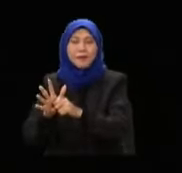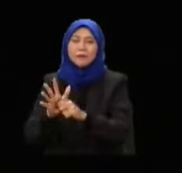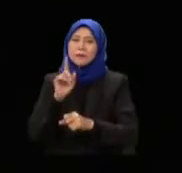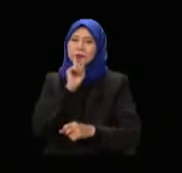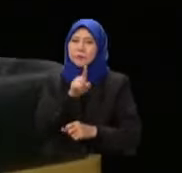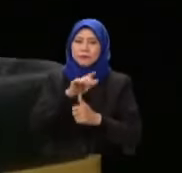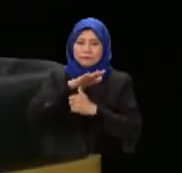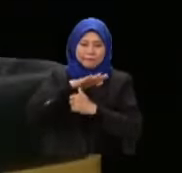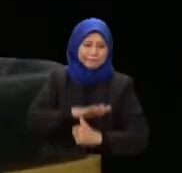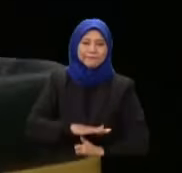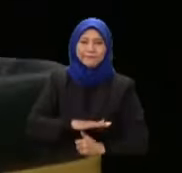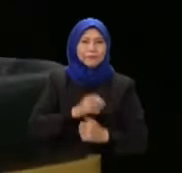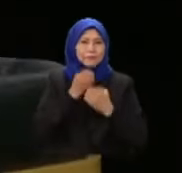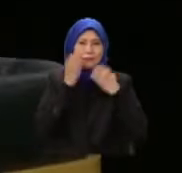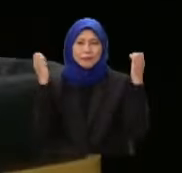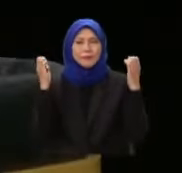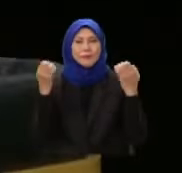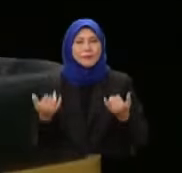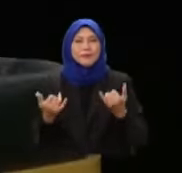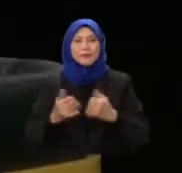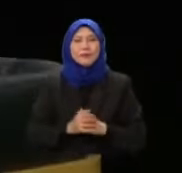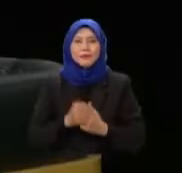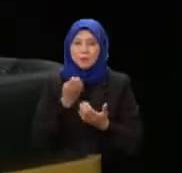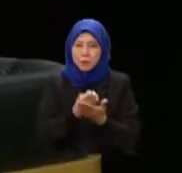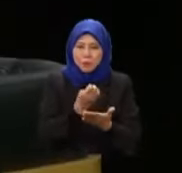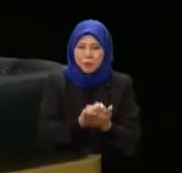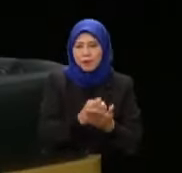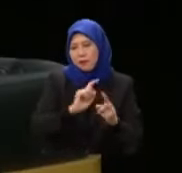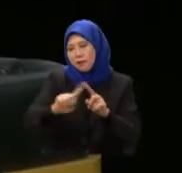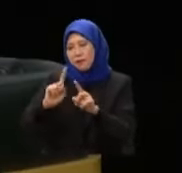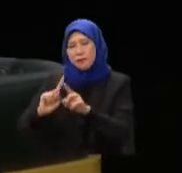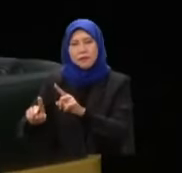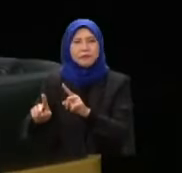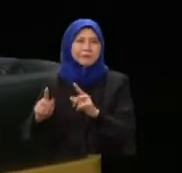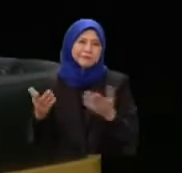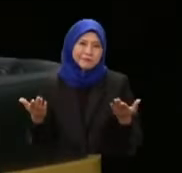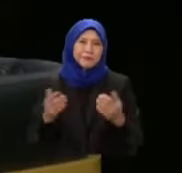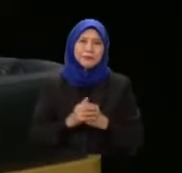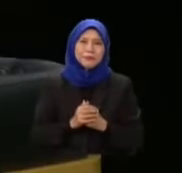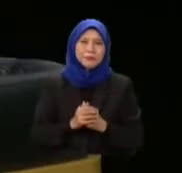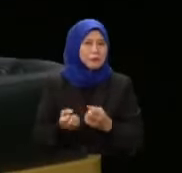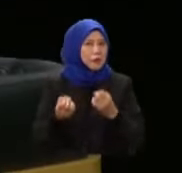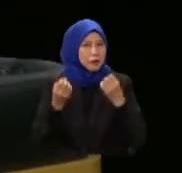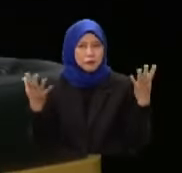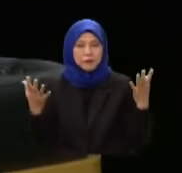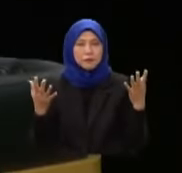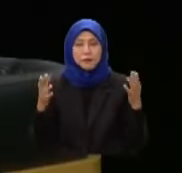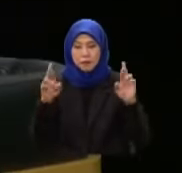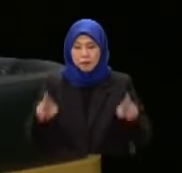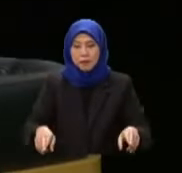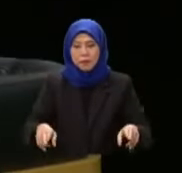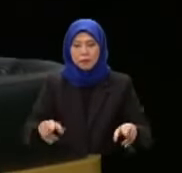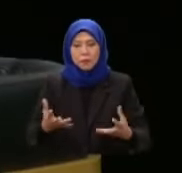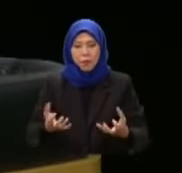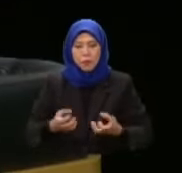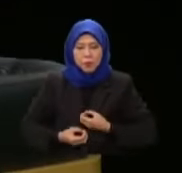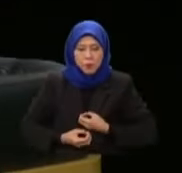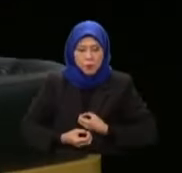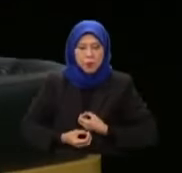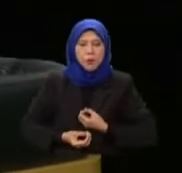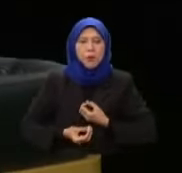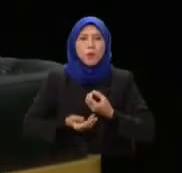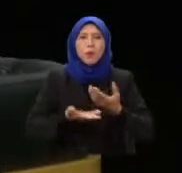yang hebat kepada layak dari segi ekonomi dan dalam berbagai hal lagi dan kali itu rakyat punya banyak Luahan Mereka ingin meluahkan